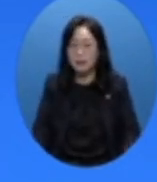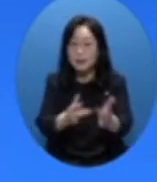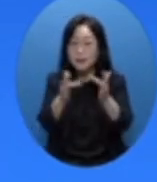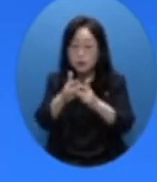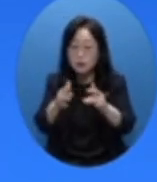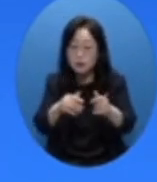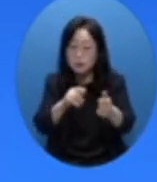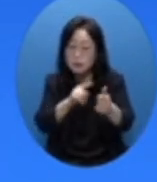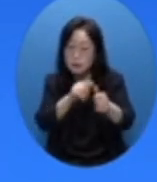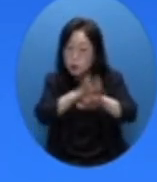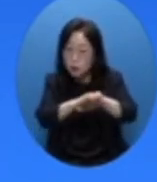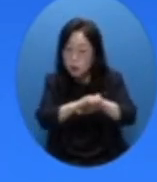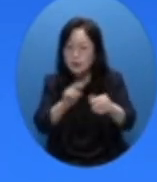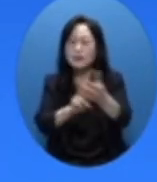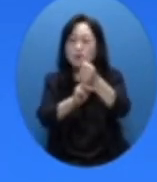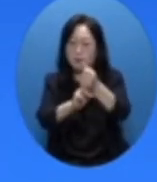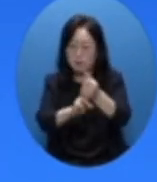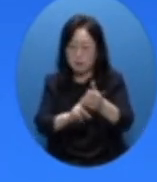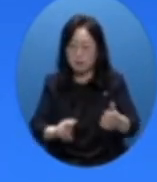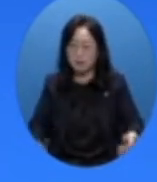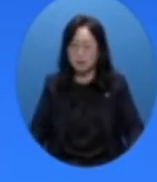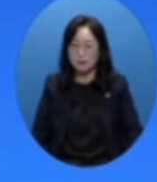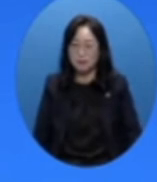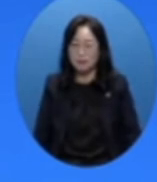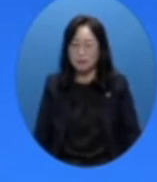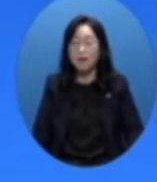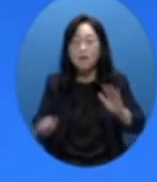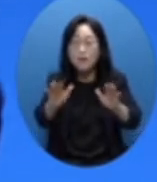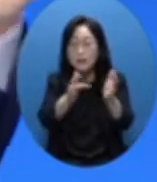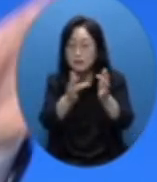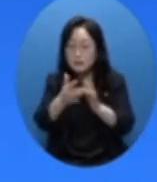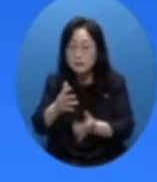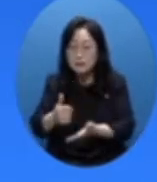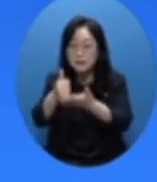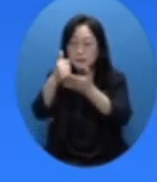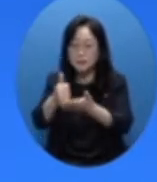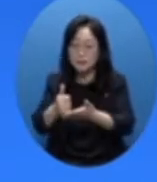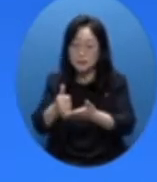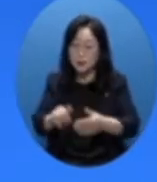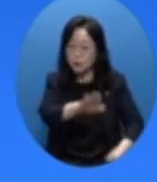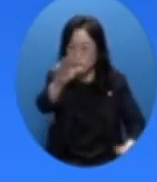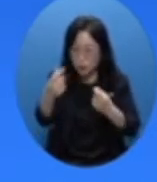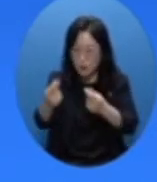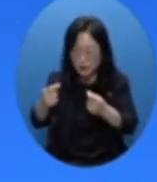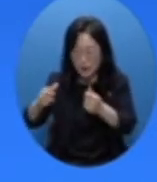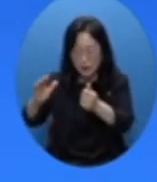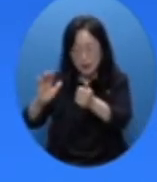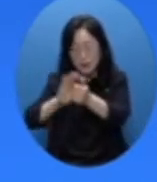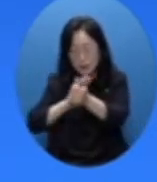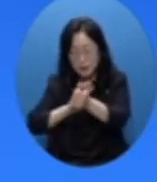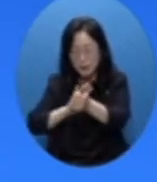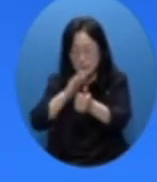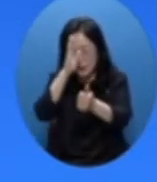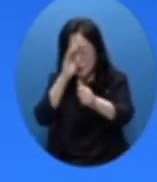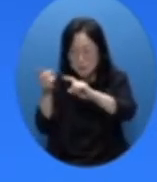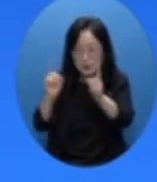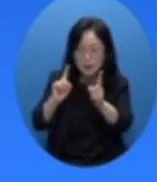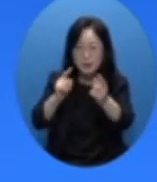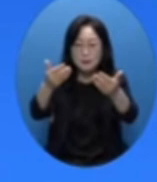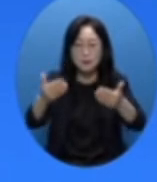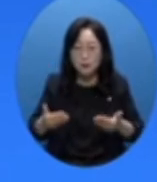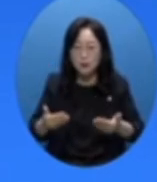기적 에서는 것입니다 올리신 우리의 1 우리를 만져서 우리 모두 상태를 취하시고